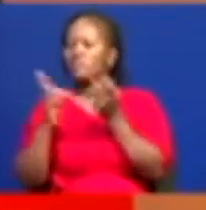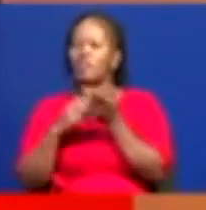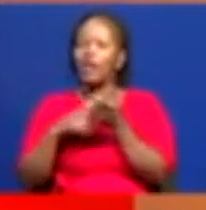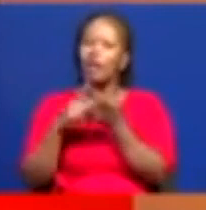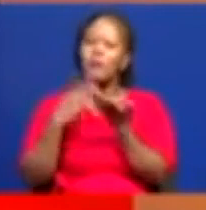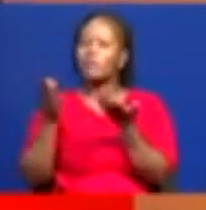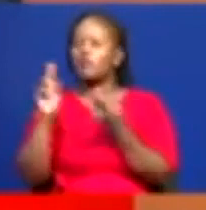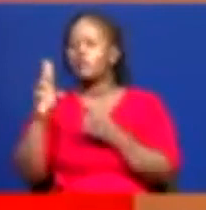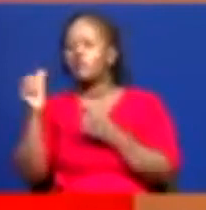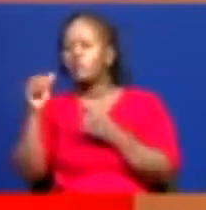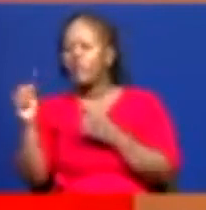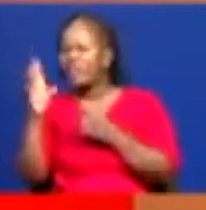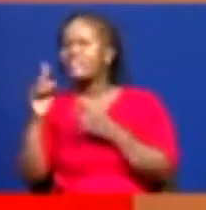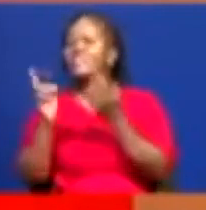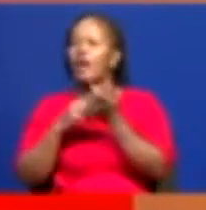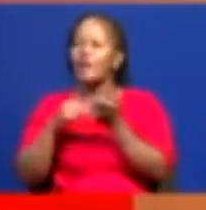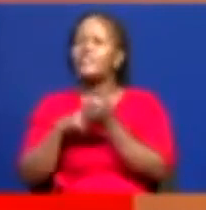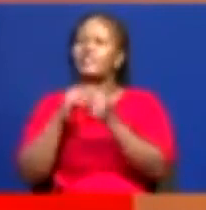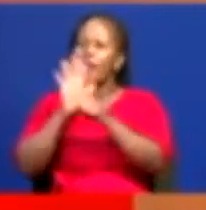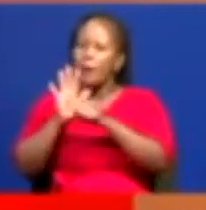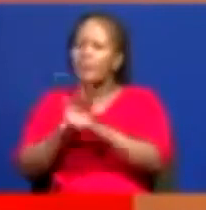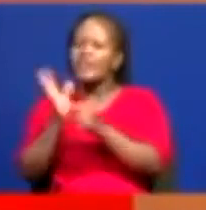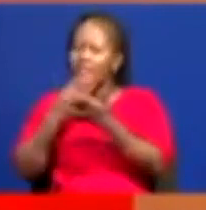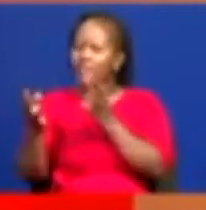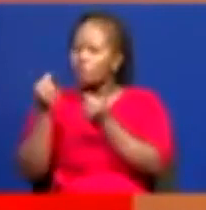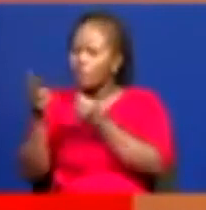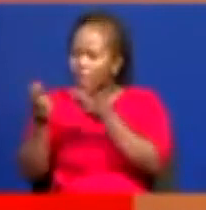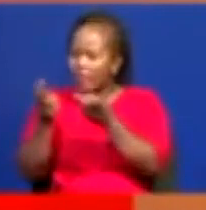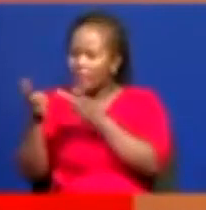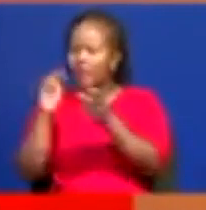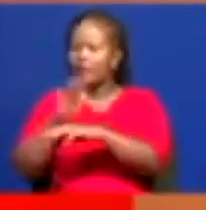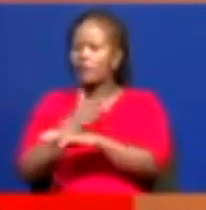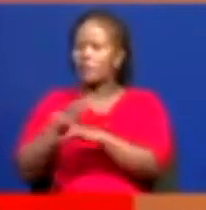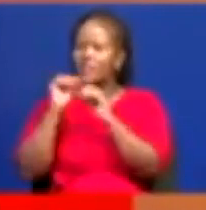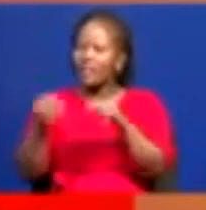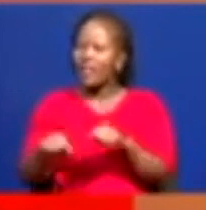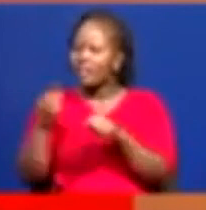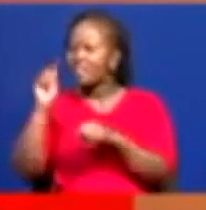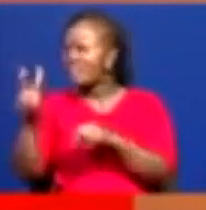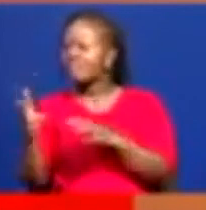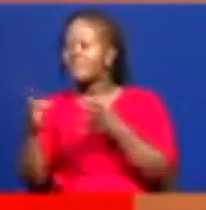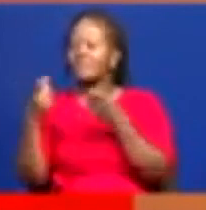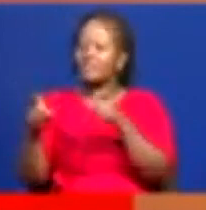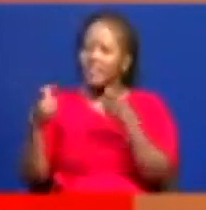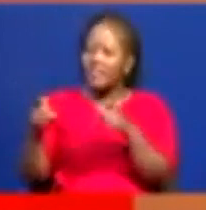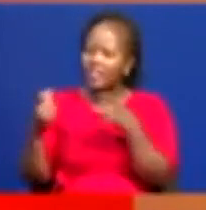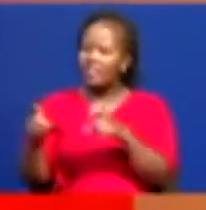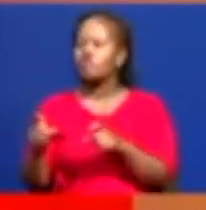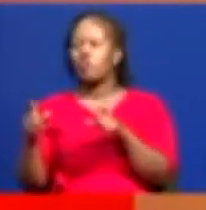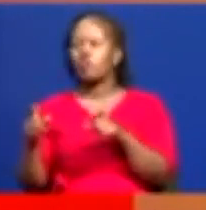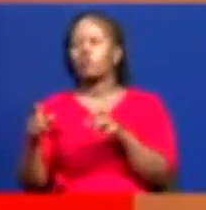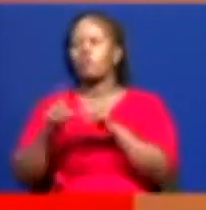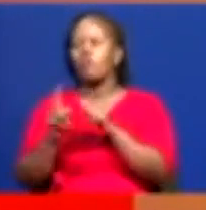USB ngapi, zile vifaa ambavyo vinaweza record music, televisheni, radio, anything that can record music.